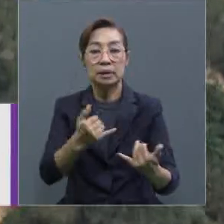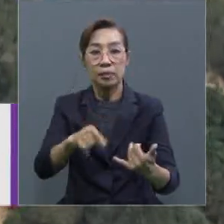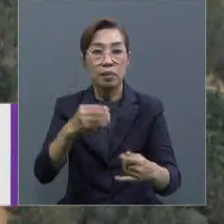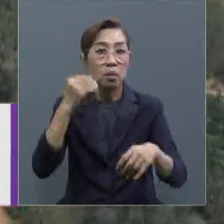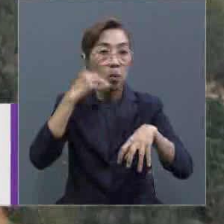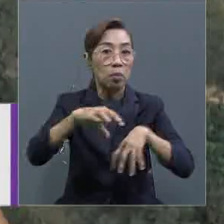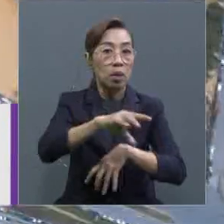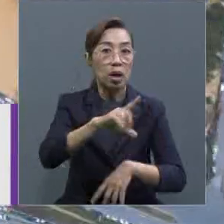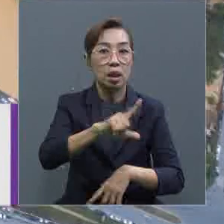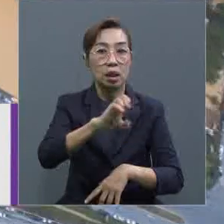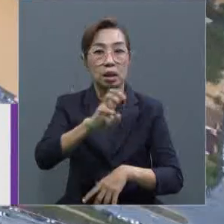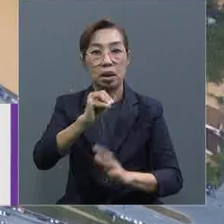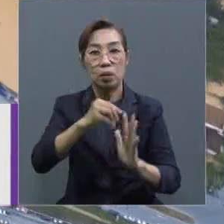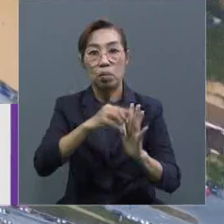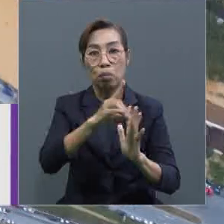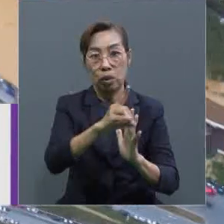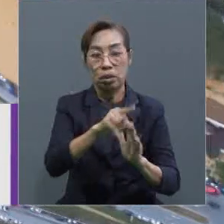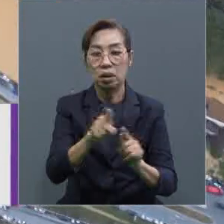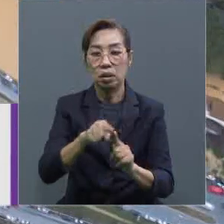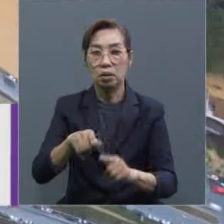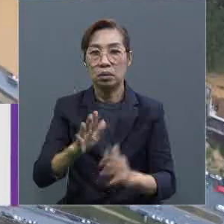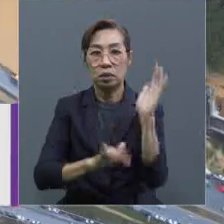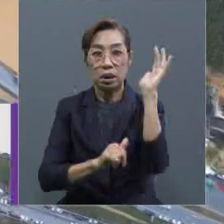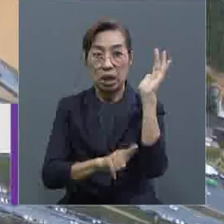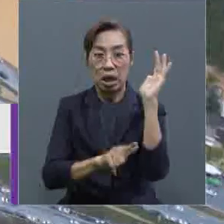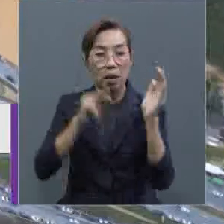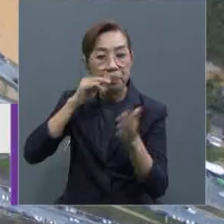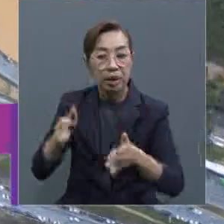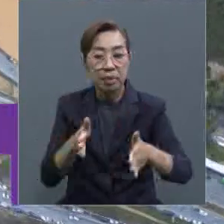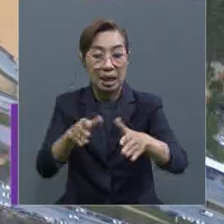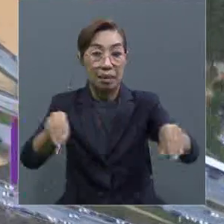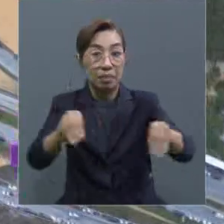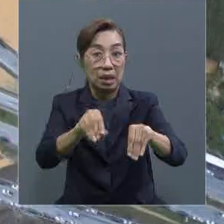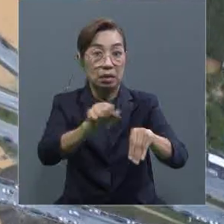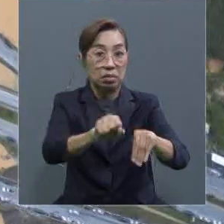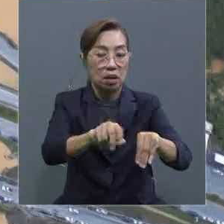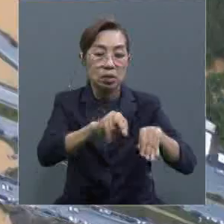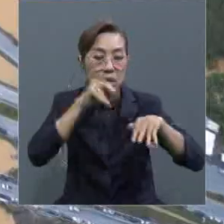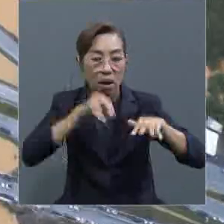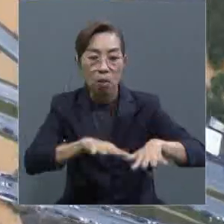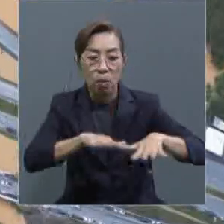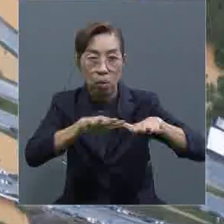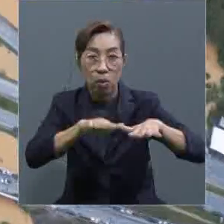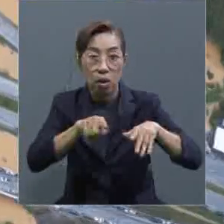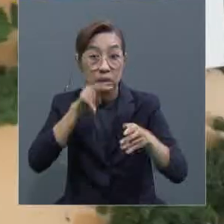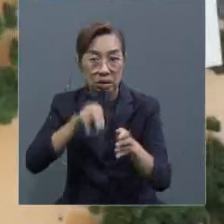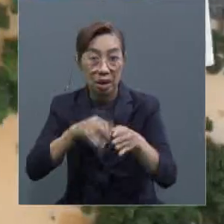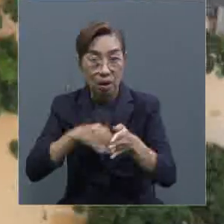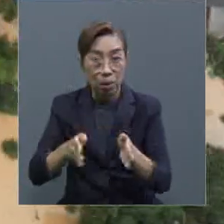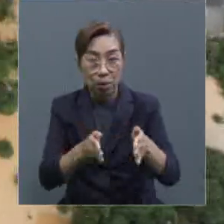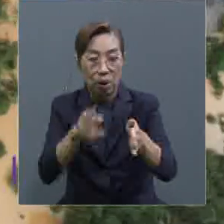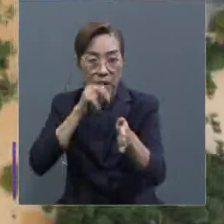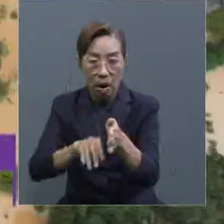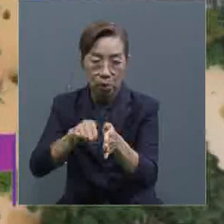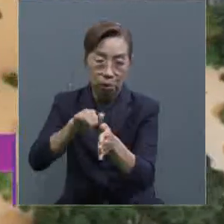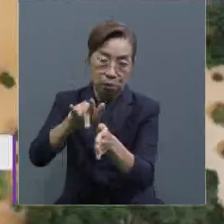บ้านลิมุดหมุที่ 4ตำบลท่าสาอำเภอเมืองยะลาเป็นพื้นที่ที่ติดกับแม่น้ำปัตตานีระดับน้ำยังคงสูงกว่าตลิ่ง 90ซมแล้วก็